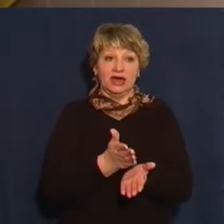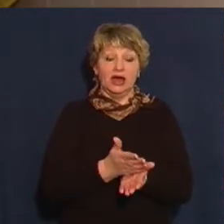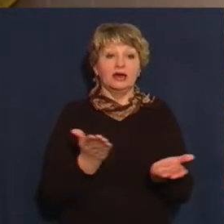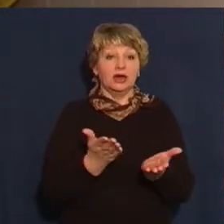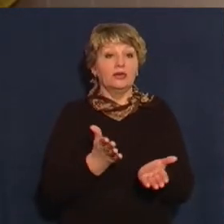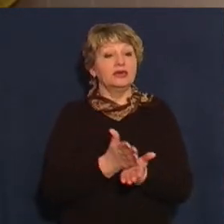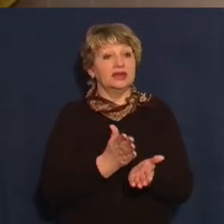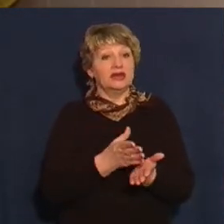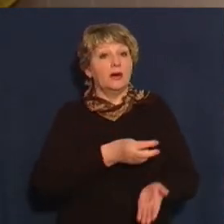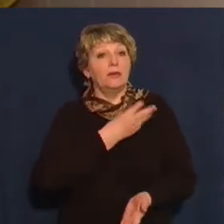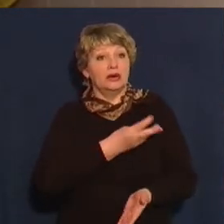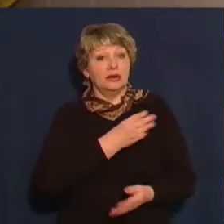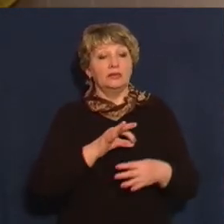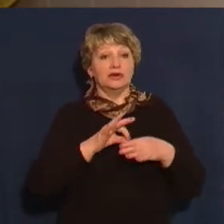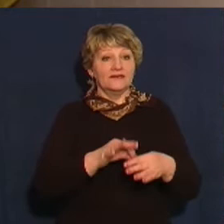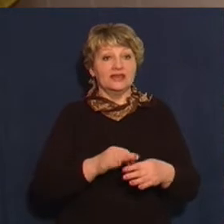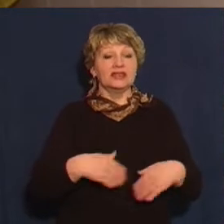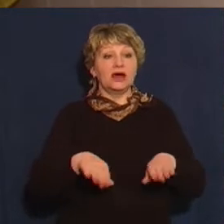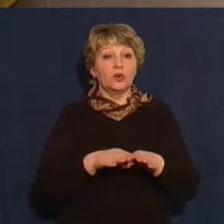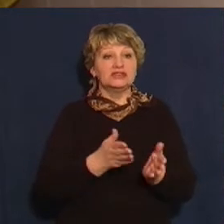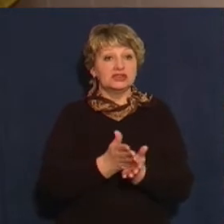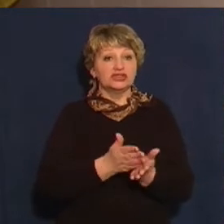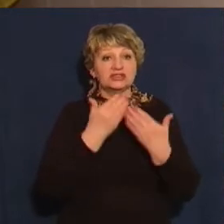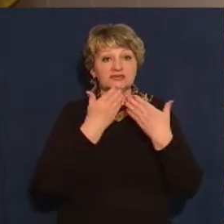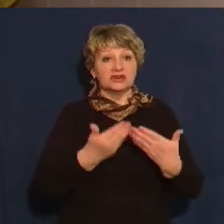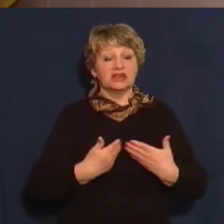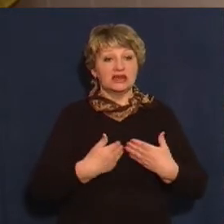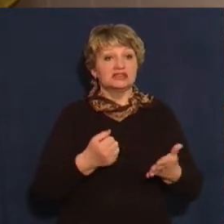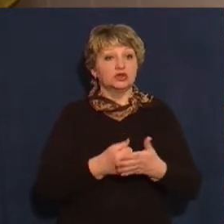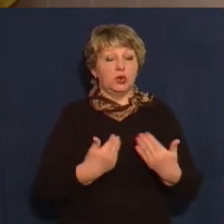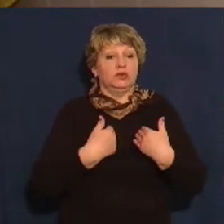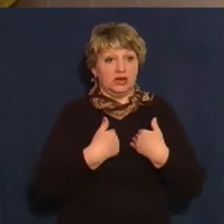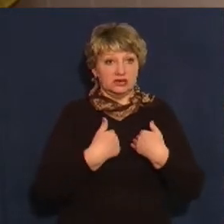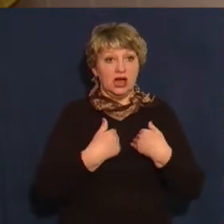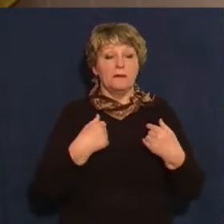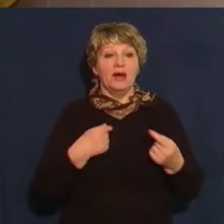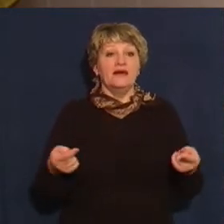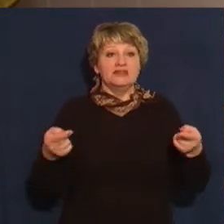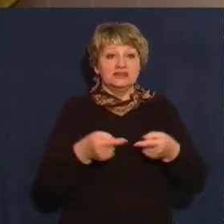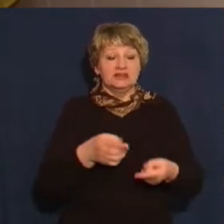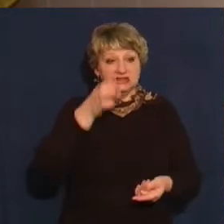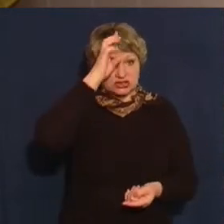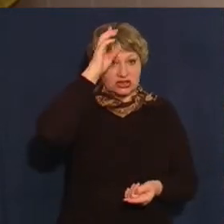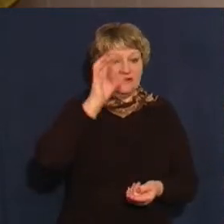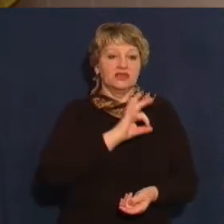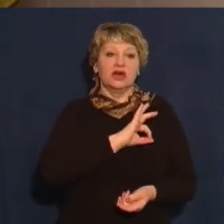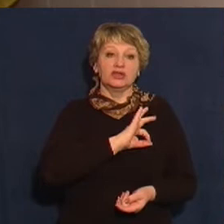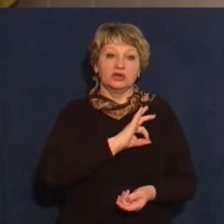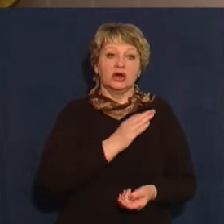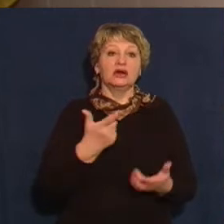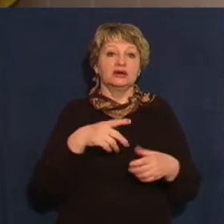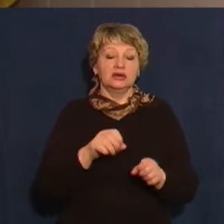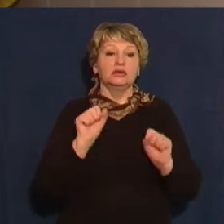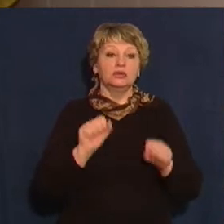бажання пройти таке стажування, вона звертається до нас, ми визначаємо державного нотаріуса, в якого можна пройти це стажування, ця